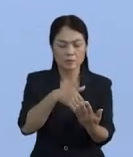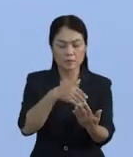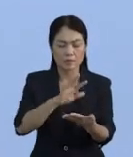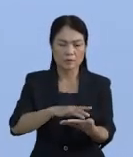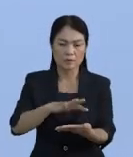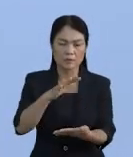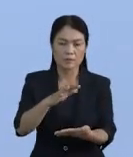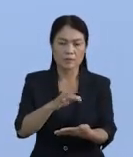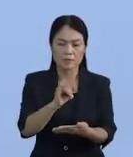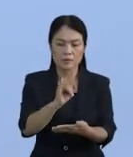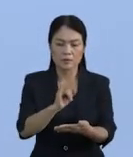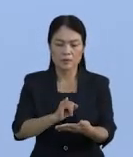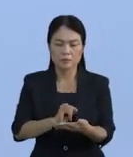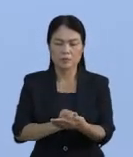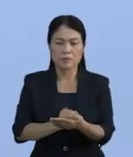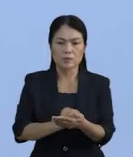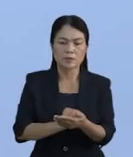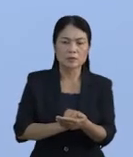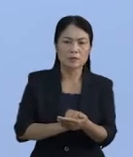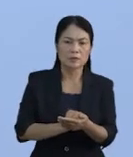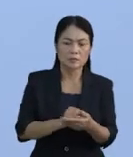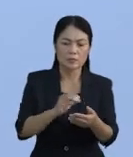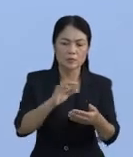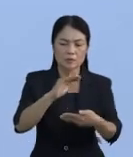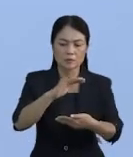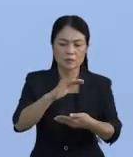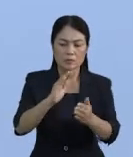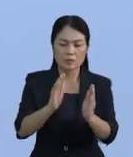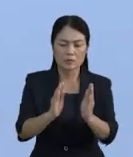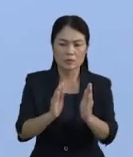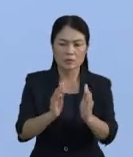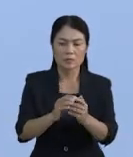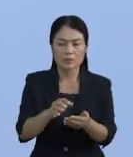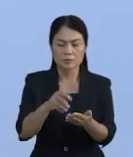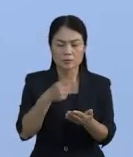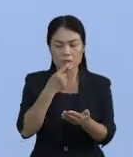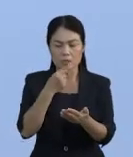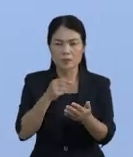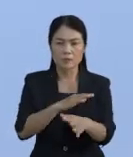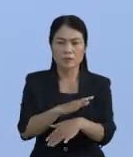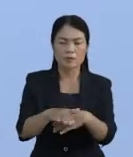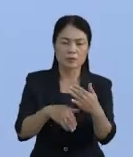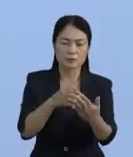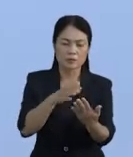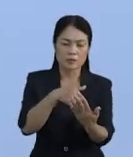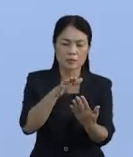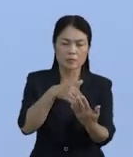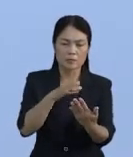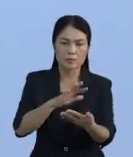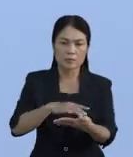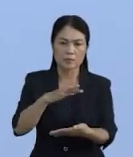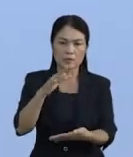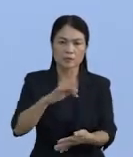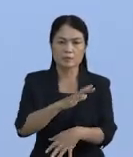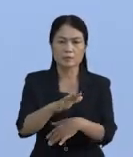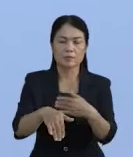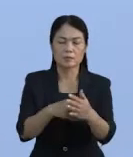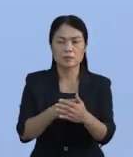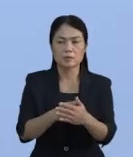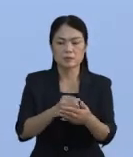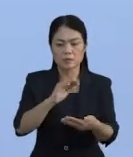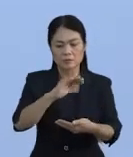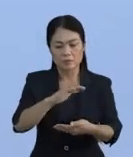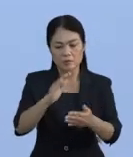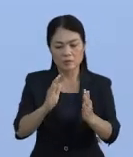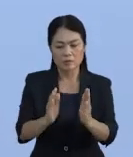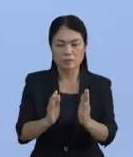cúp tôi tầng o tầng mà bọn cúp này nế phát bỏ hòm tầng o và phát tầng o chẳng bằng đây thác cục tôi tôi những